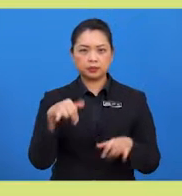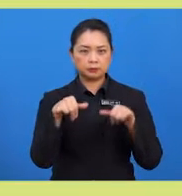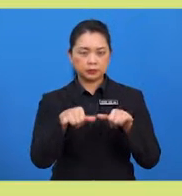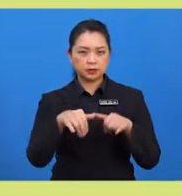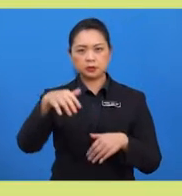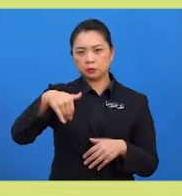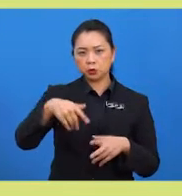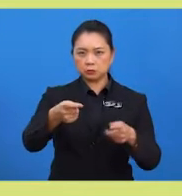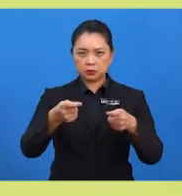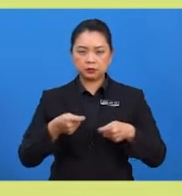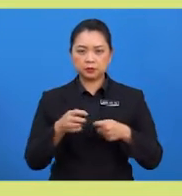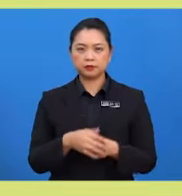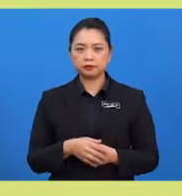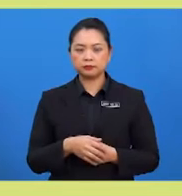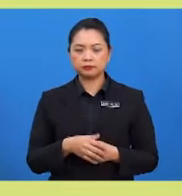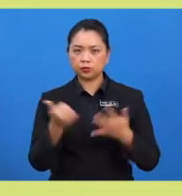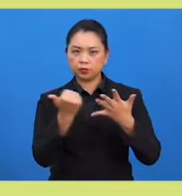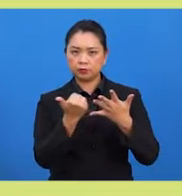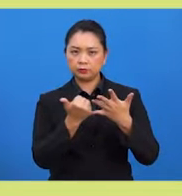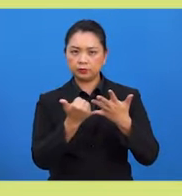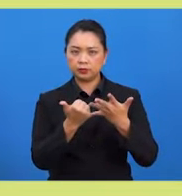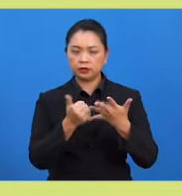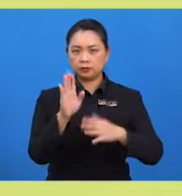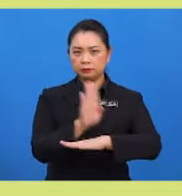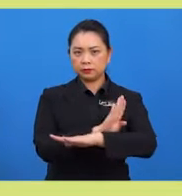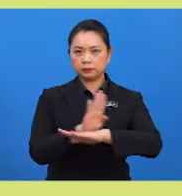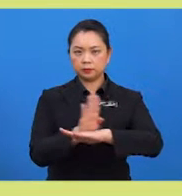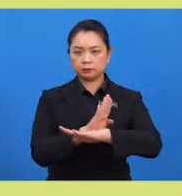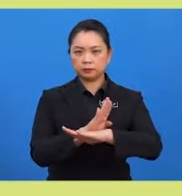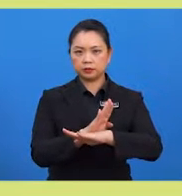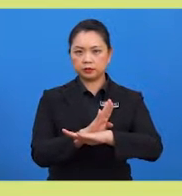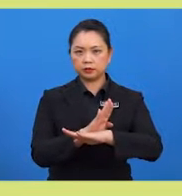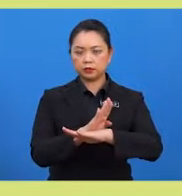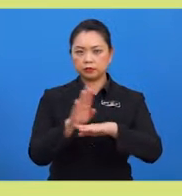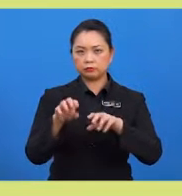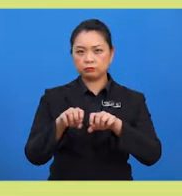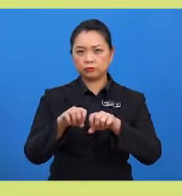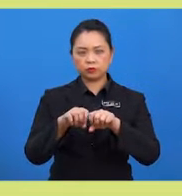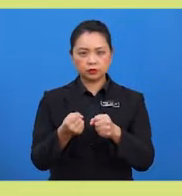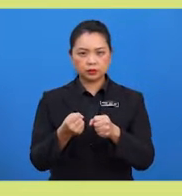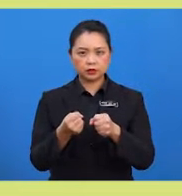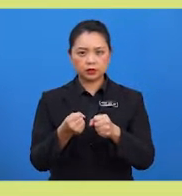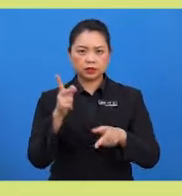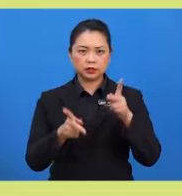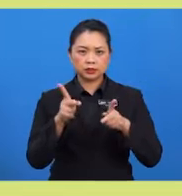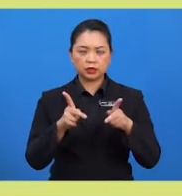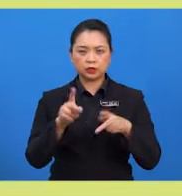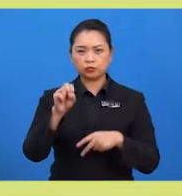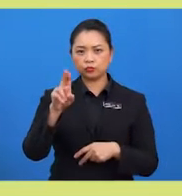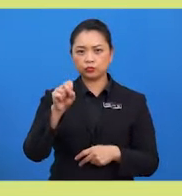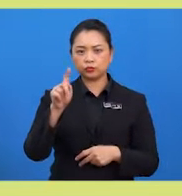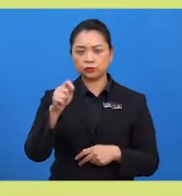RM1,400 masih belum diterima. Kelima, perniagaan memutuskan kenderaan disusut nilai pada